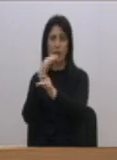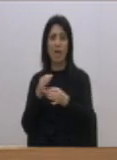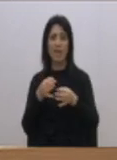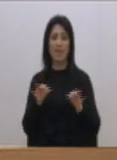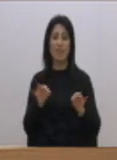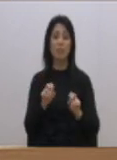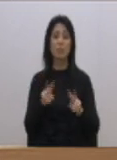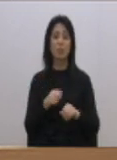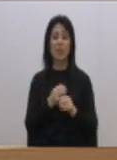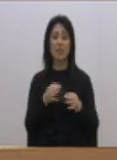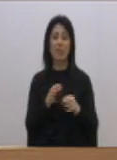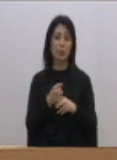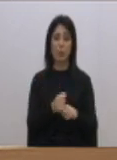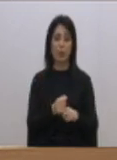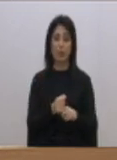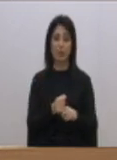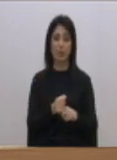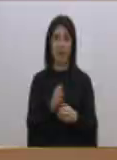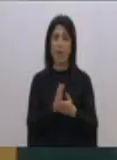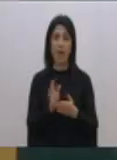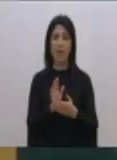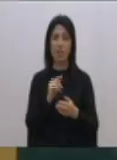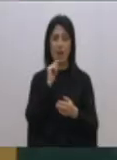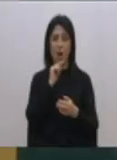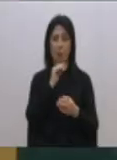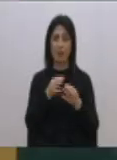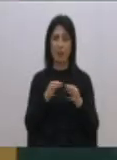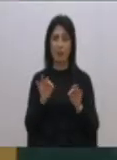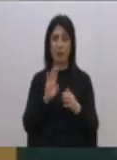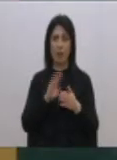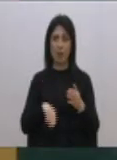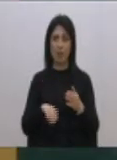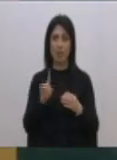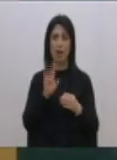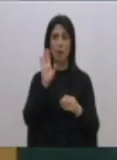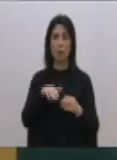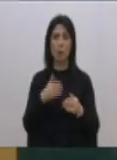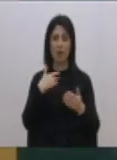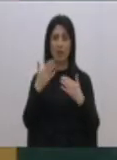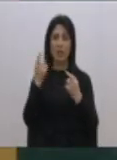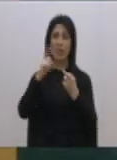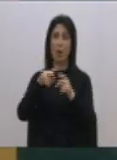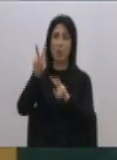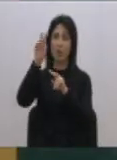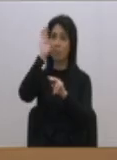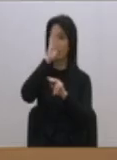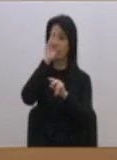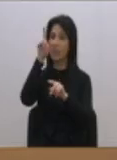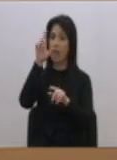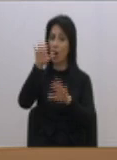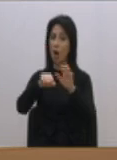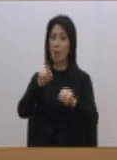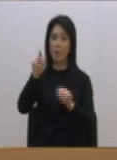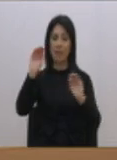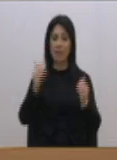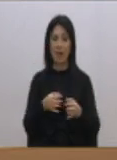mizan mimartulat khteba, radgan tavisupleba ar arsebobs ekonomikuri tavisuplebis gareshe. Rats upro damokidebuli khar mterdze, okupantze, mit